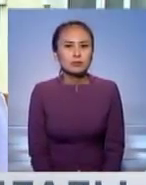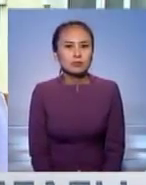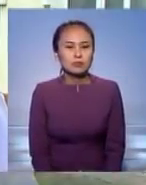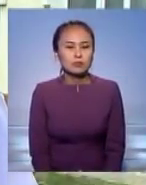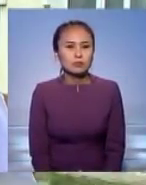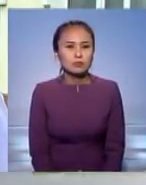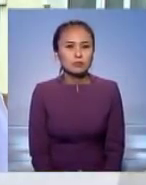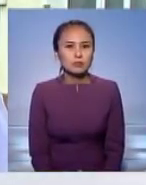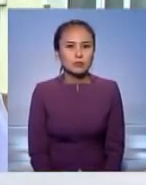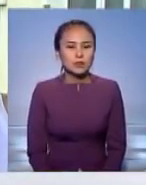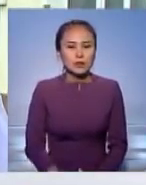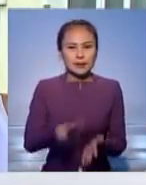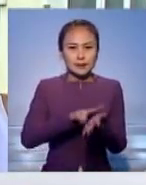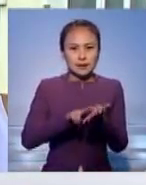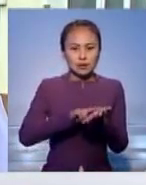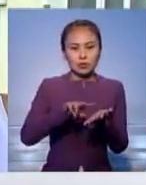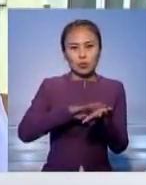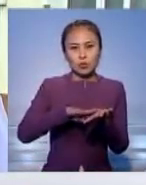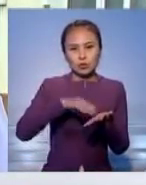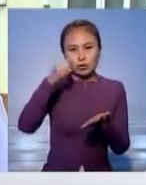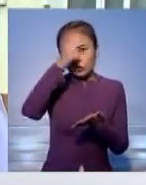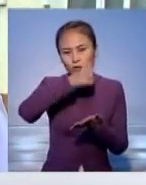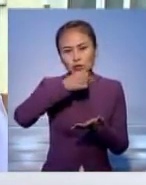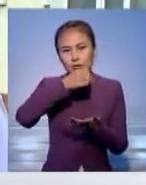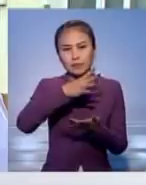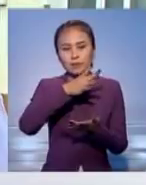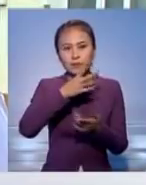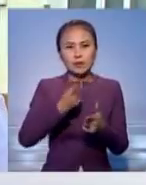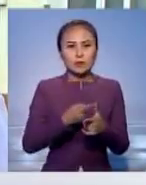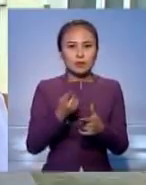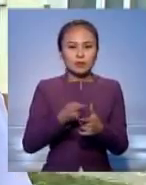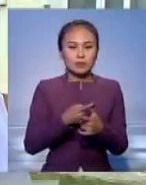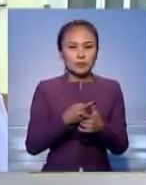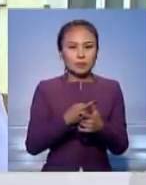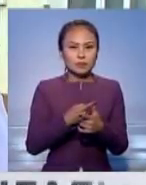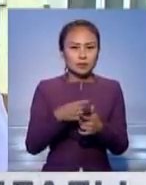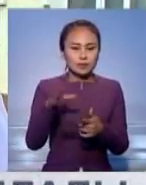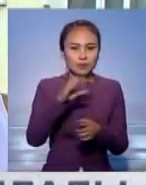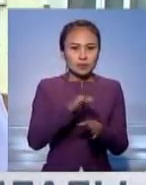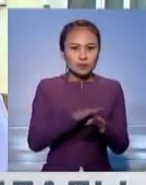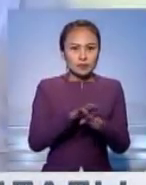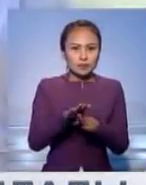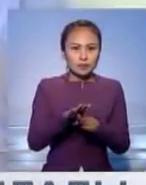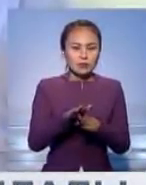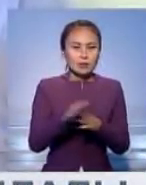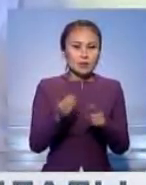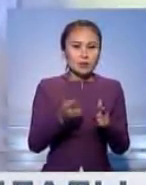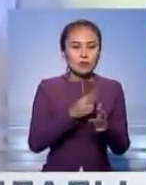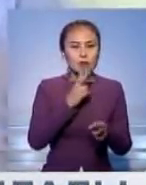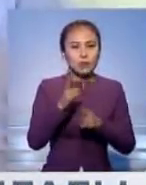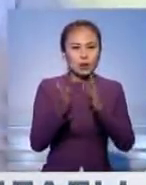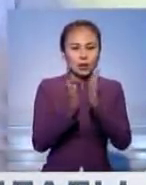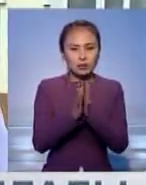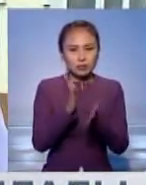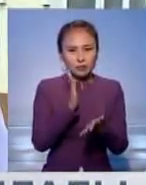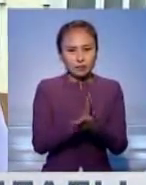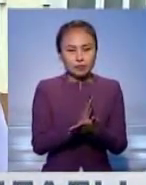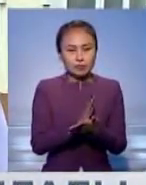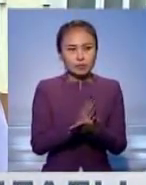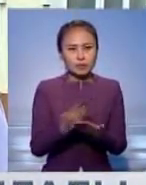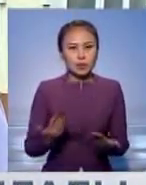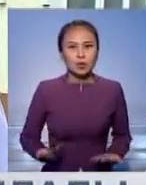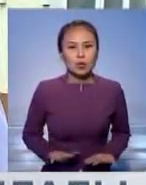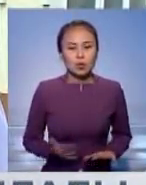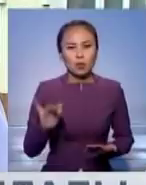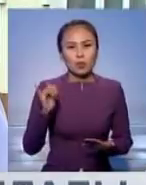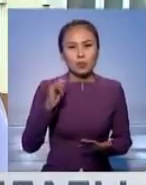80-90 жылы салынған үйлерді жөндеу жұмыстар қажет еді керек екенін түсініп, көптеп өтініштер бар тұрғындардан. Орал қаласы